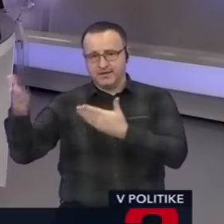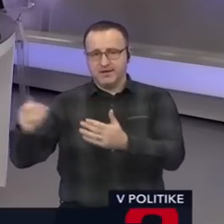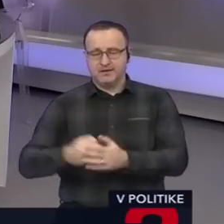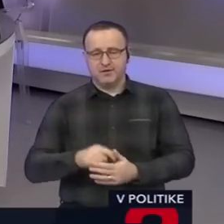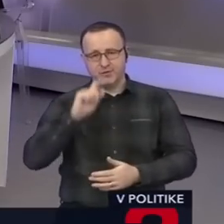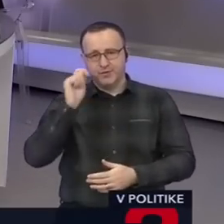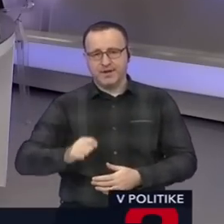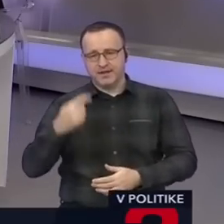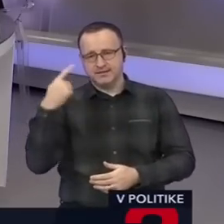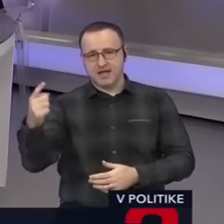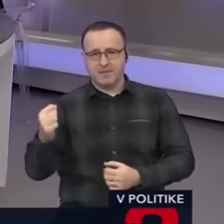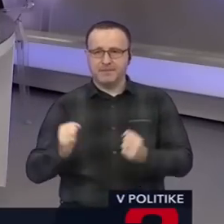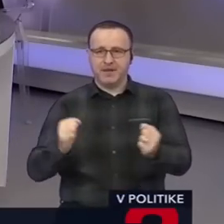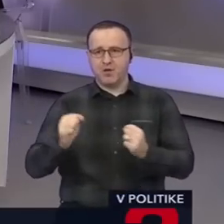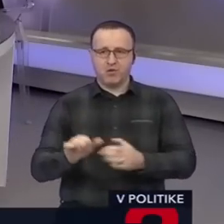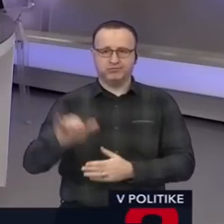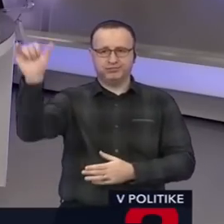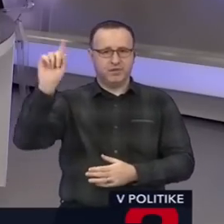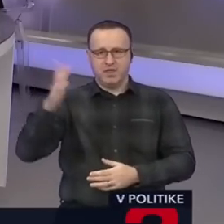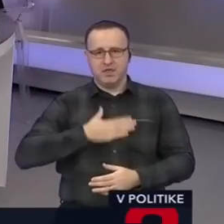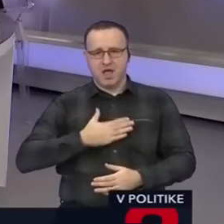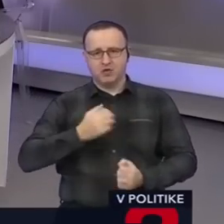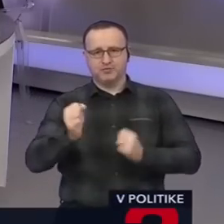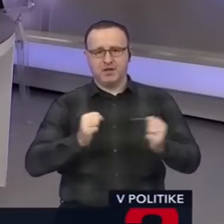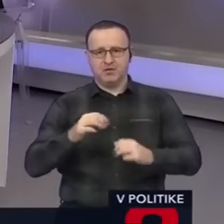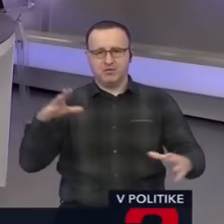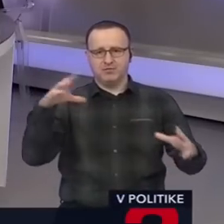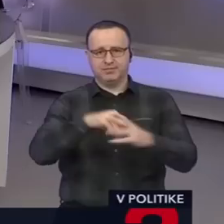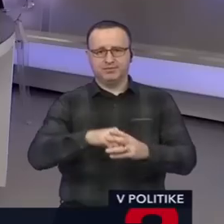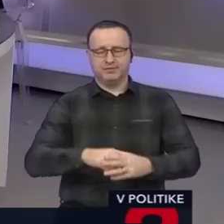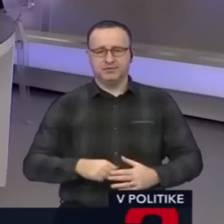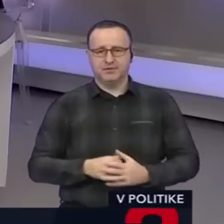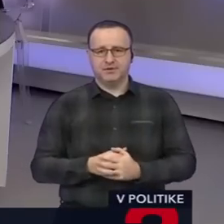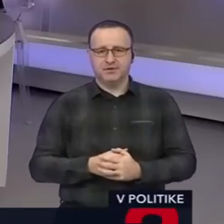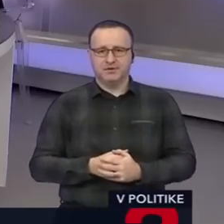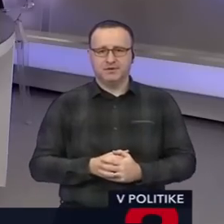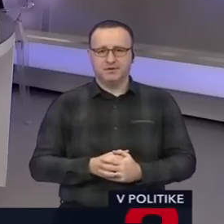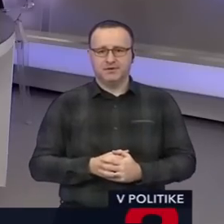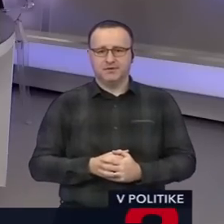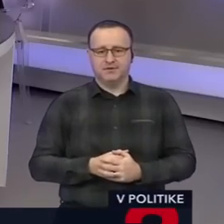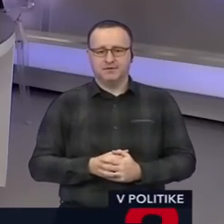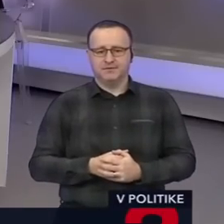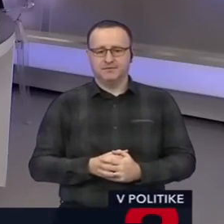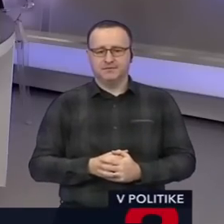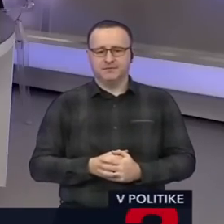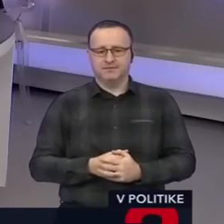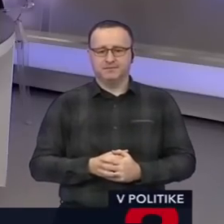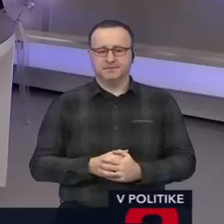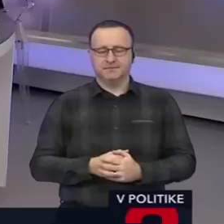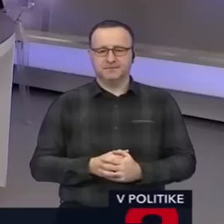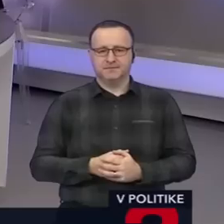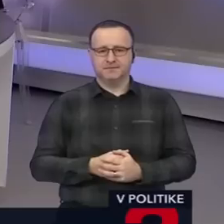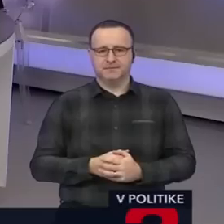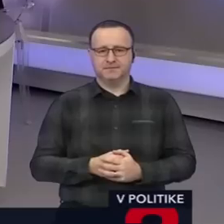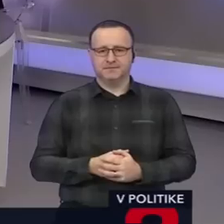tom lietať. To znamená, to nie je vťahovanie Slovenskej republiky alebo kohokoľvek iného do konfliktu, a už vôbec nie NATO, lebo NATO nerozhodlo doteraz ani o jednom jedinom